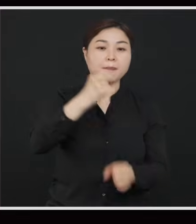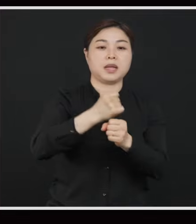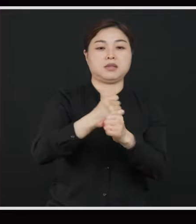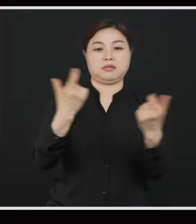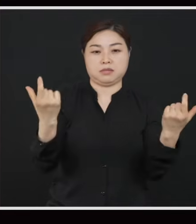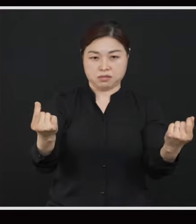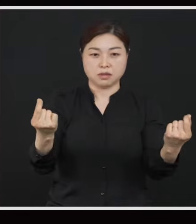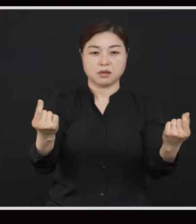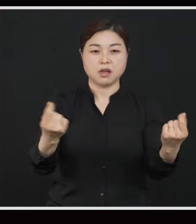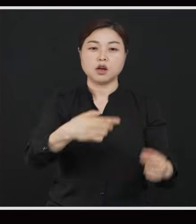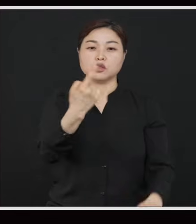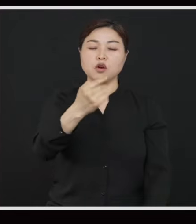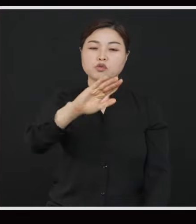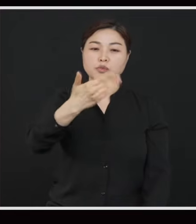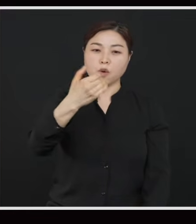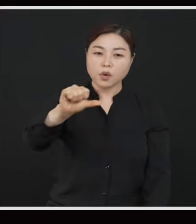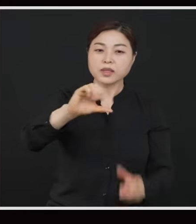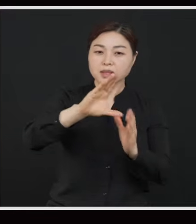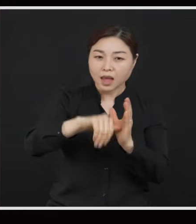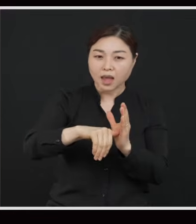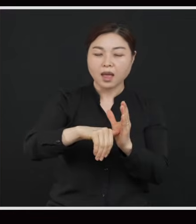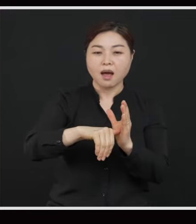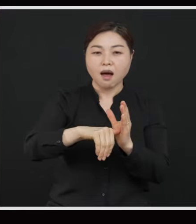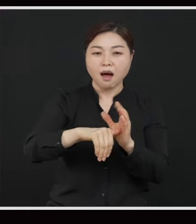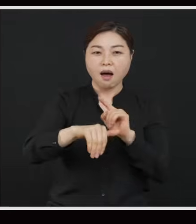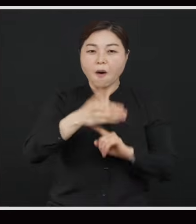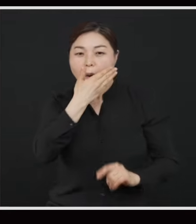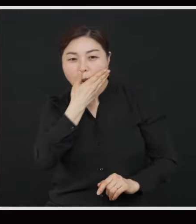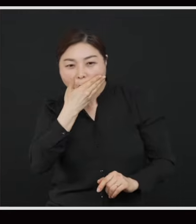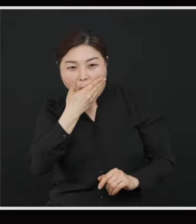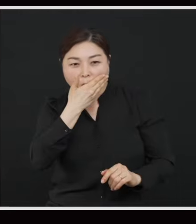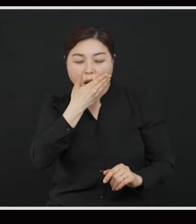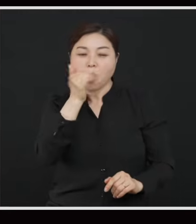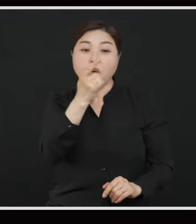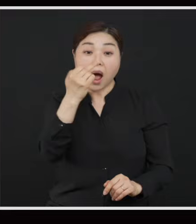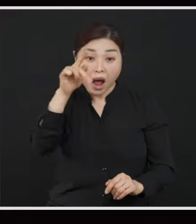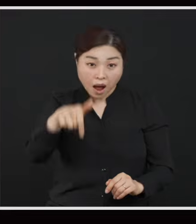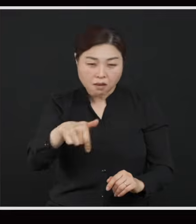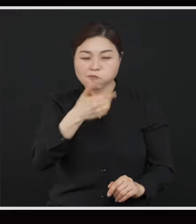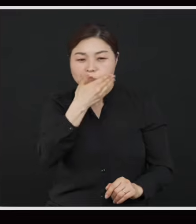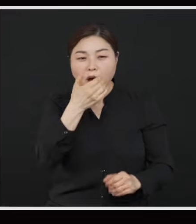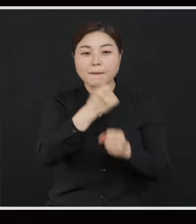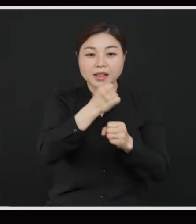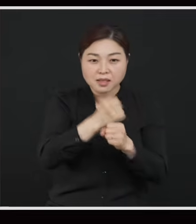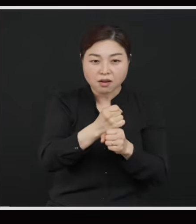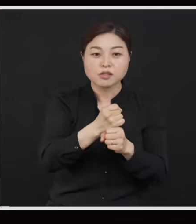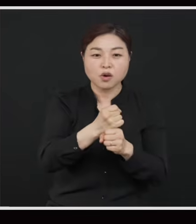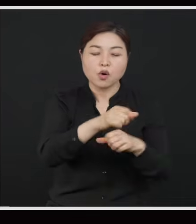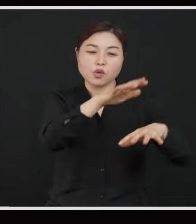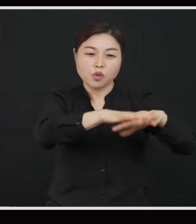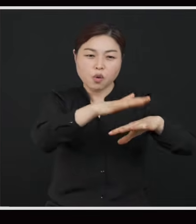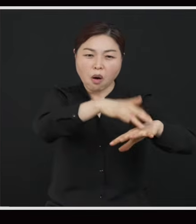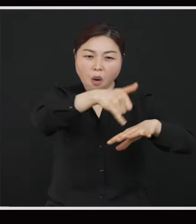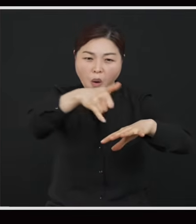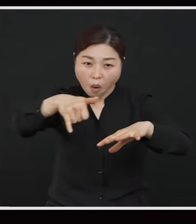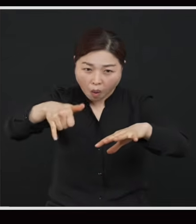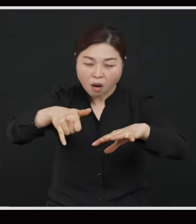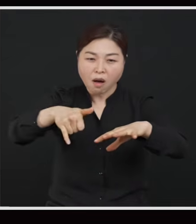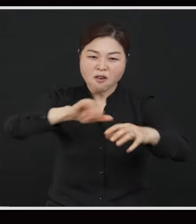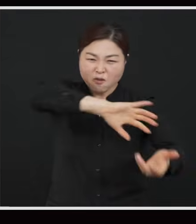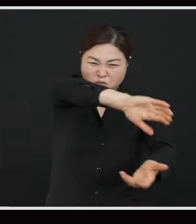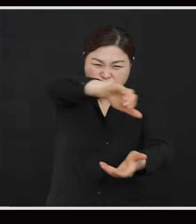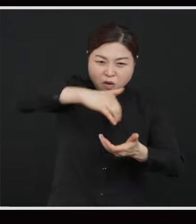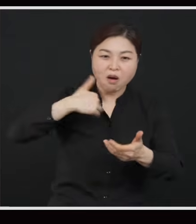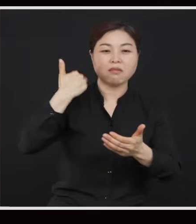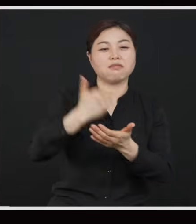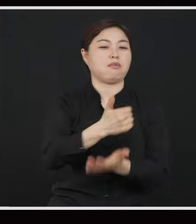사람이 1905년에 화학 비료를 개발을 하고 그것 때문에 농업 생산성이 급격하게